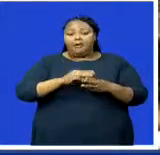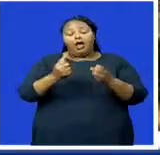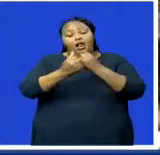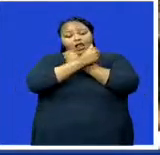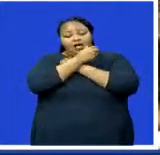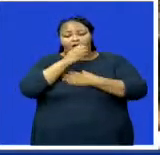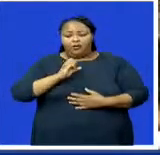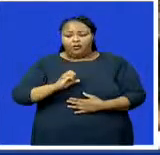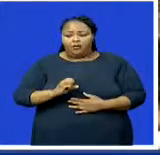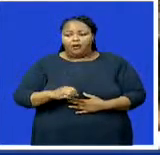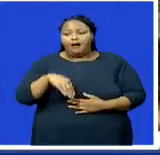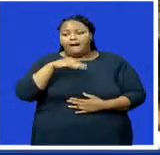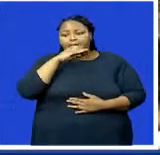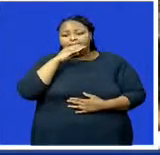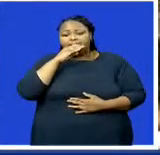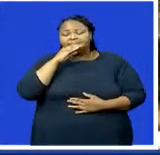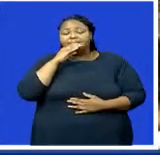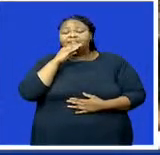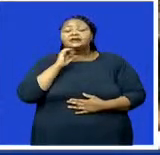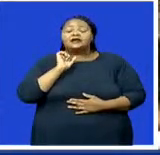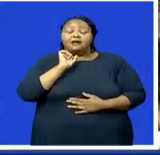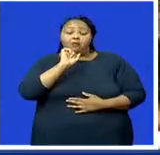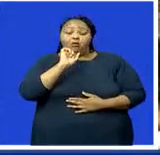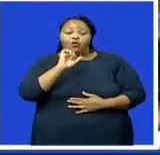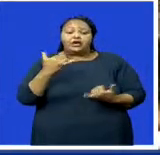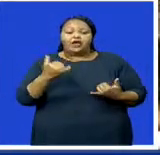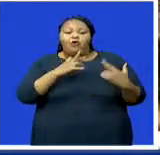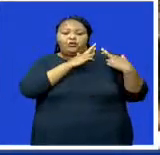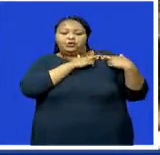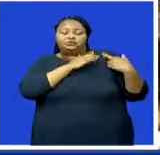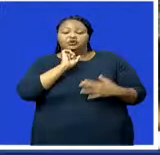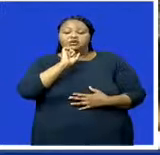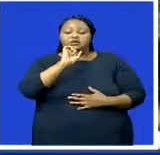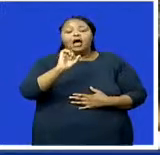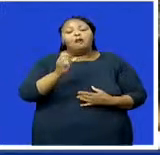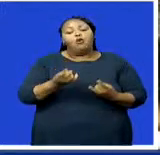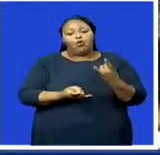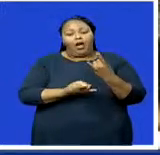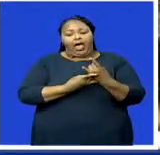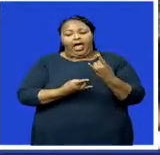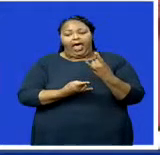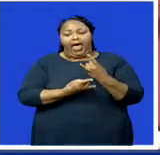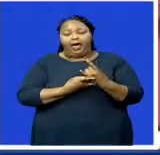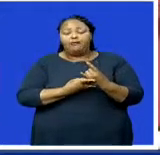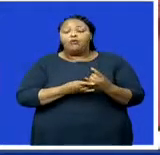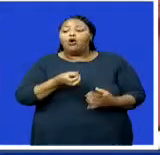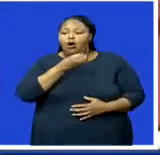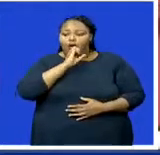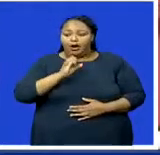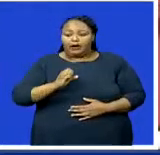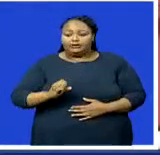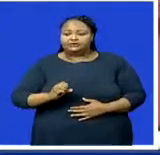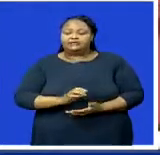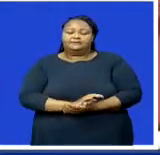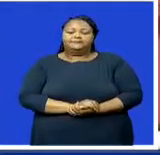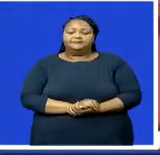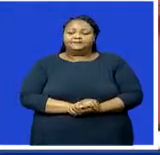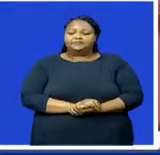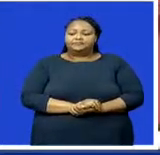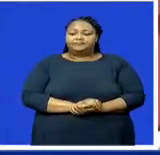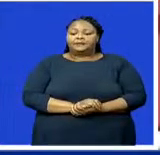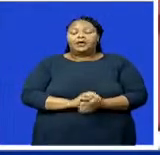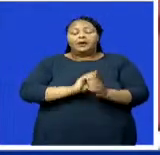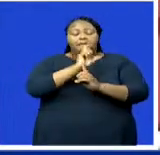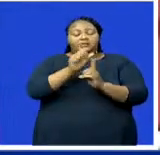lenhlangano ivula ngalokusemthethweni indle yakhelwe gogo Tiffany yakamedze. Gogo Tiffany yakamedze wasenza unyaka